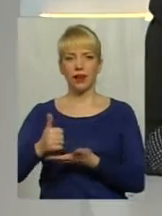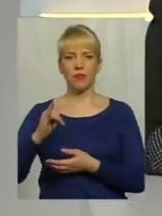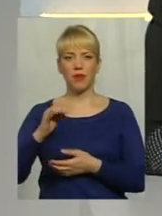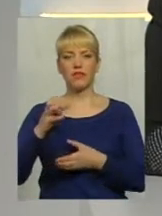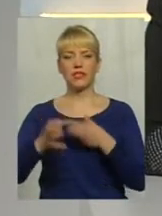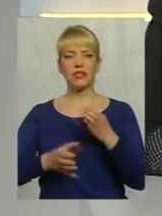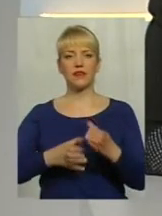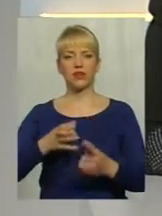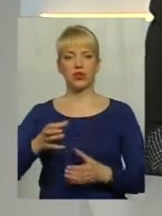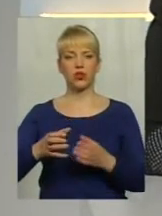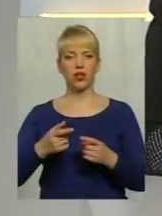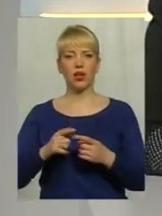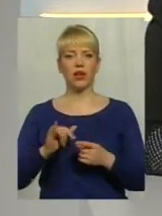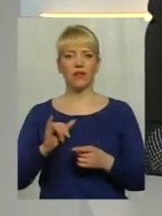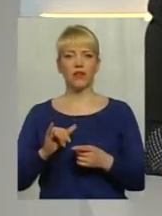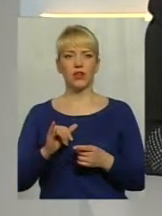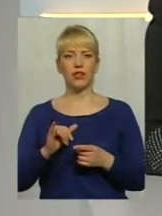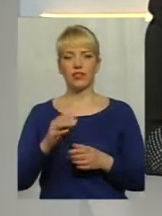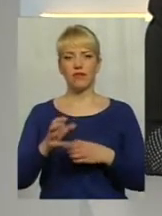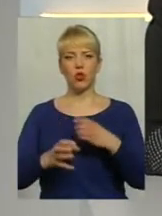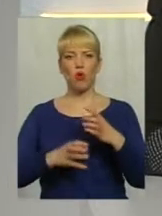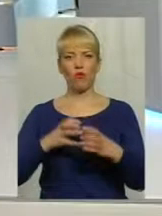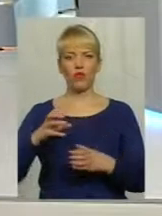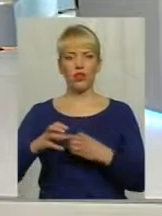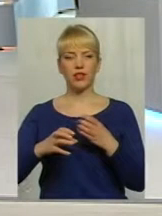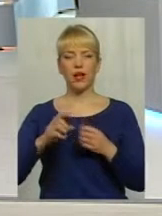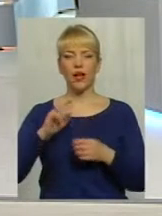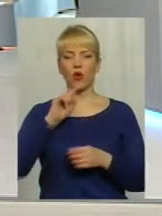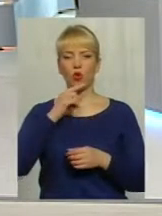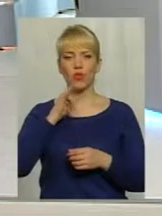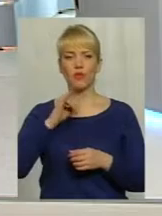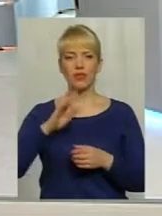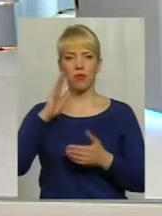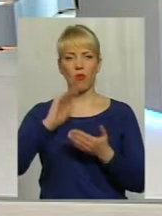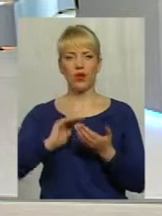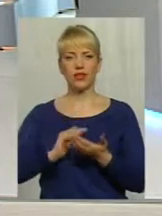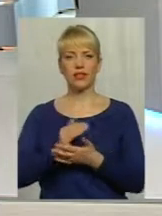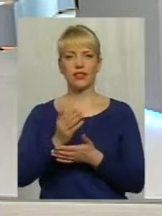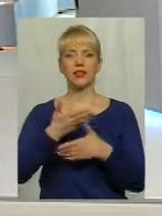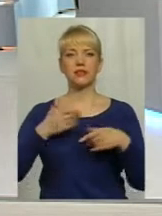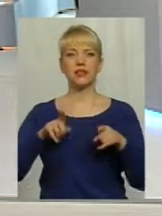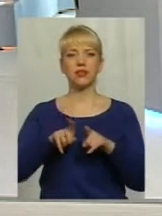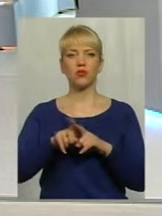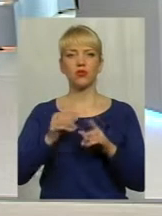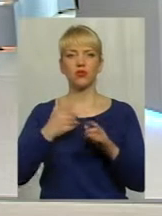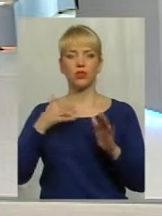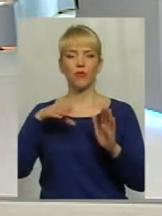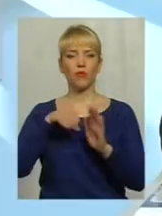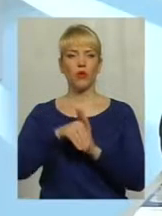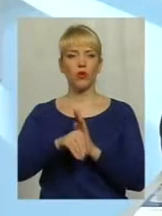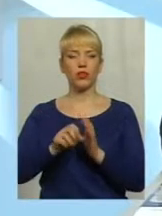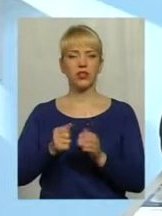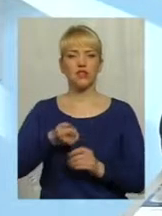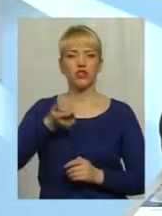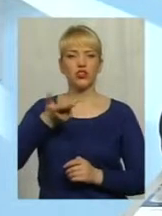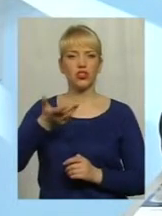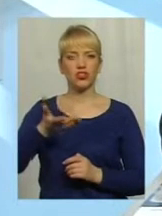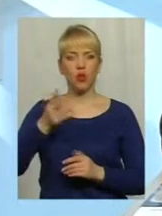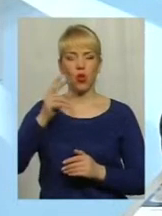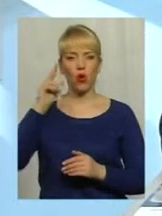світової економіки, політики. І ми хочемо також бути в числі ось цих лідерів не просто як для